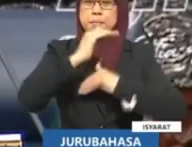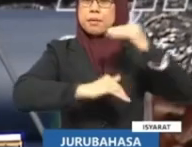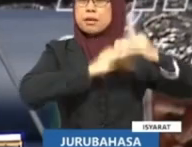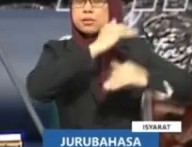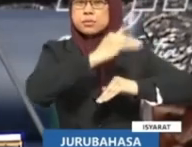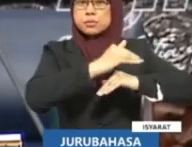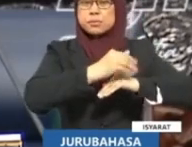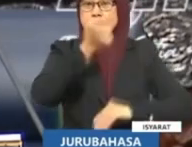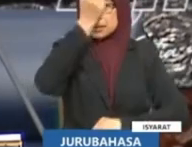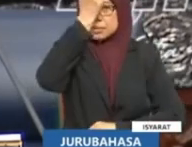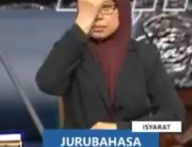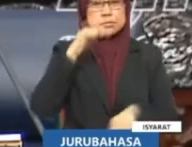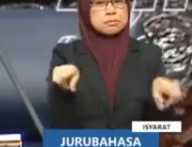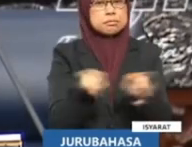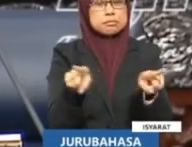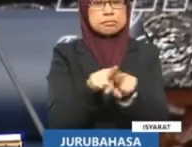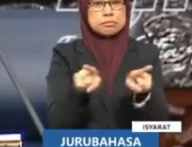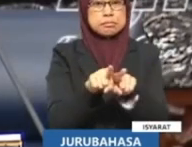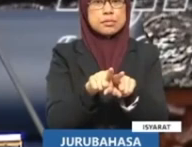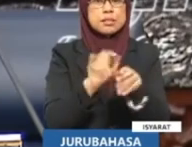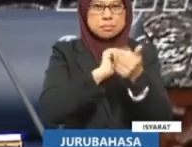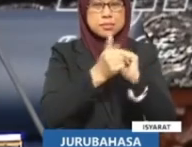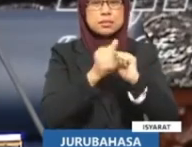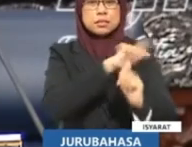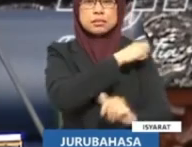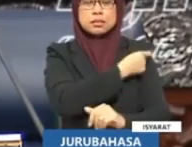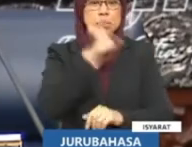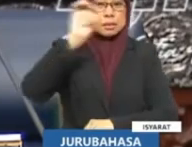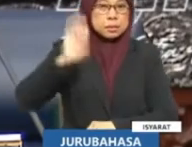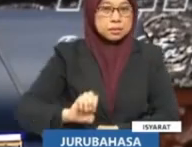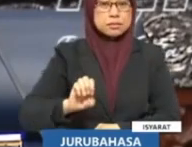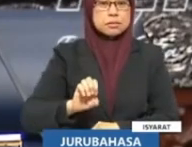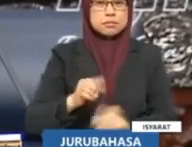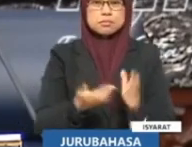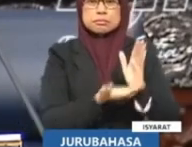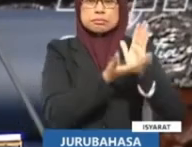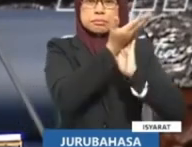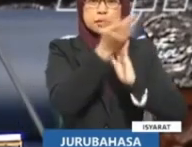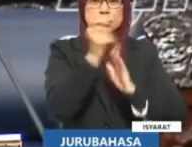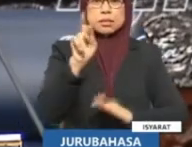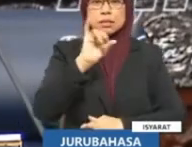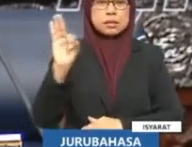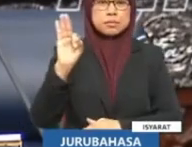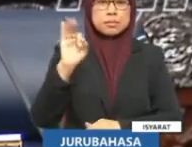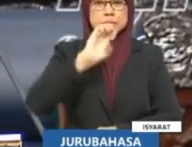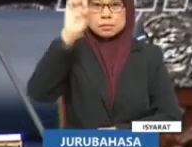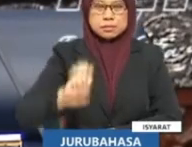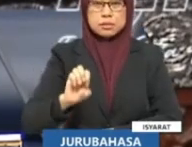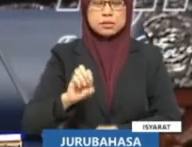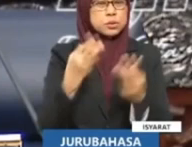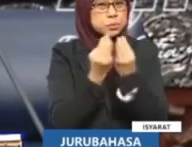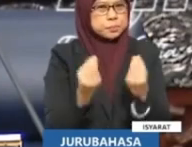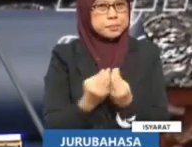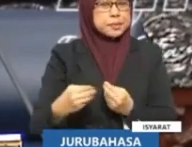maju seperti Jerman turut mengalami krisis tenaga sehingga menyaksikan kenaikan tarif elektrik secara